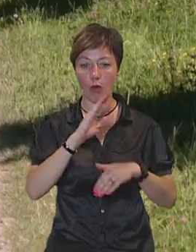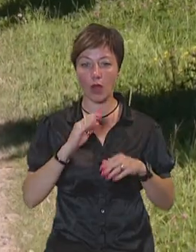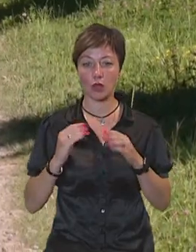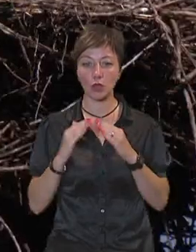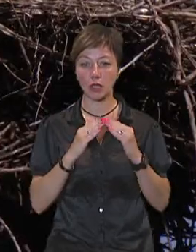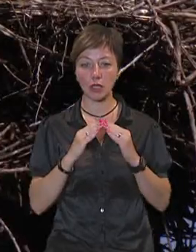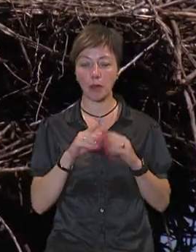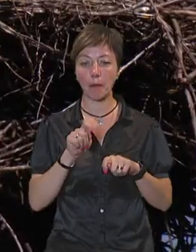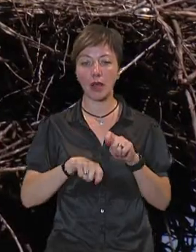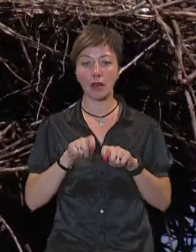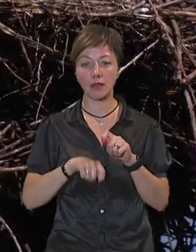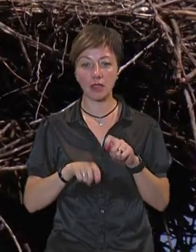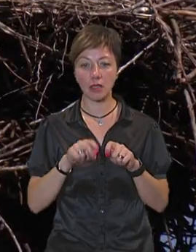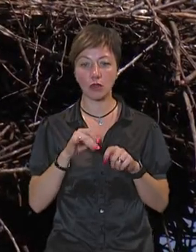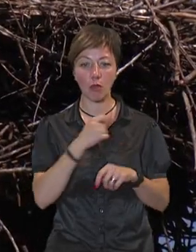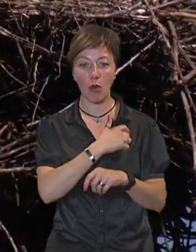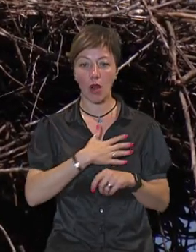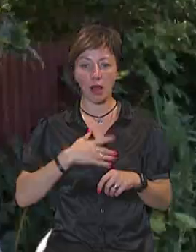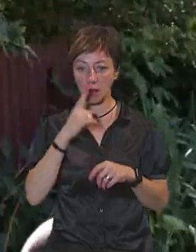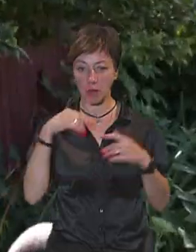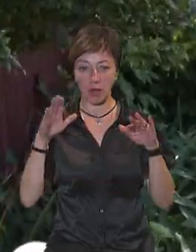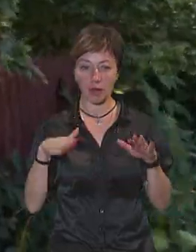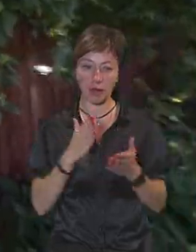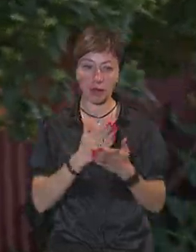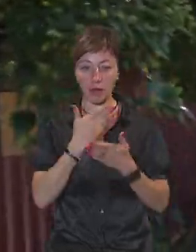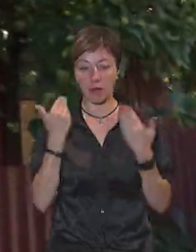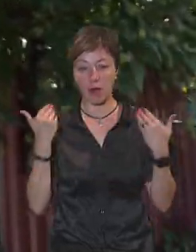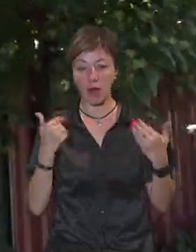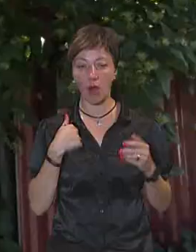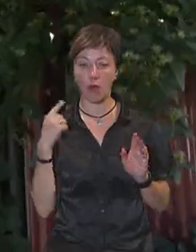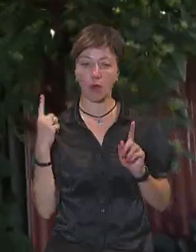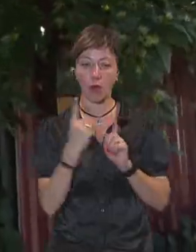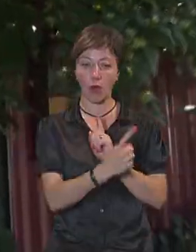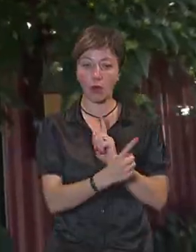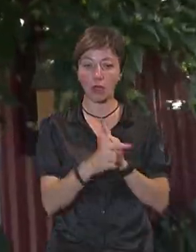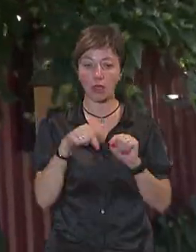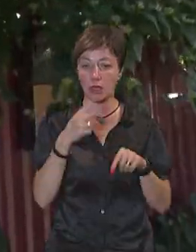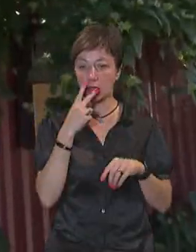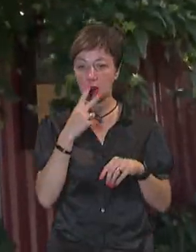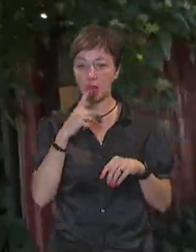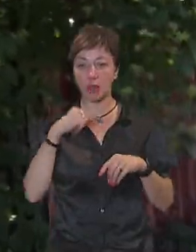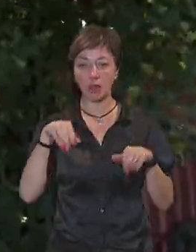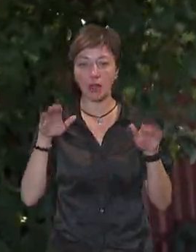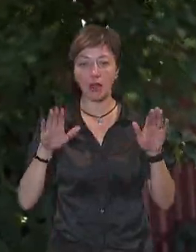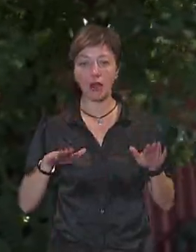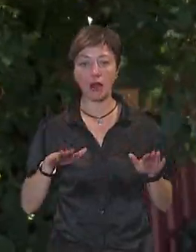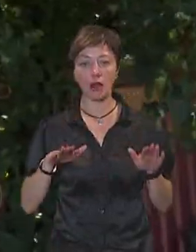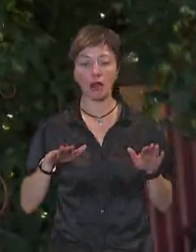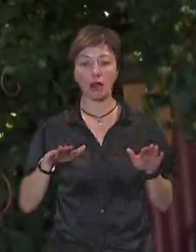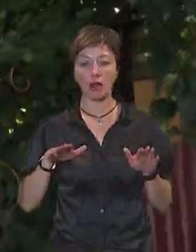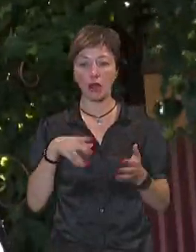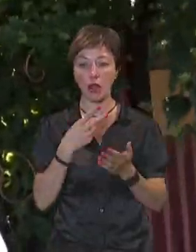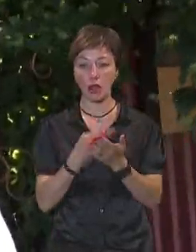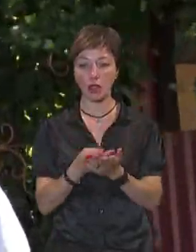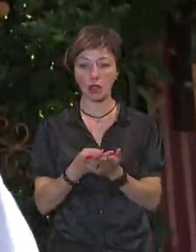сусідкою пішли перевірити, чи немає поранених птахів. І якраз коли ми проходили, ну, і цей лелека лежав